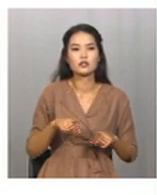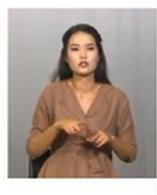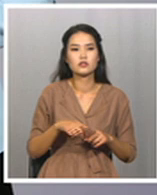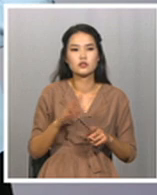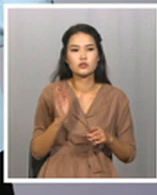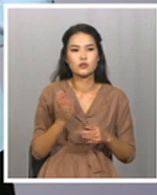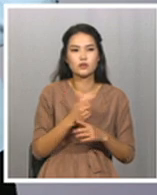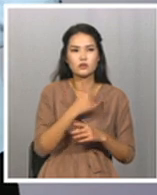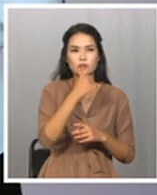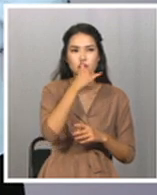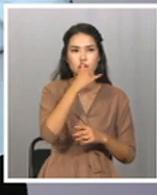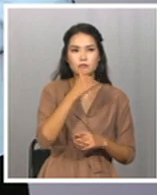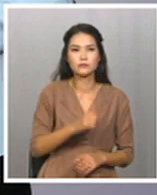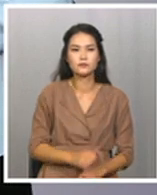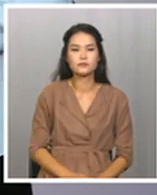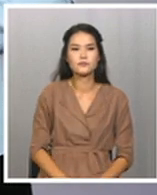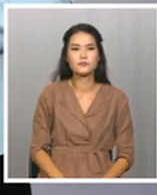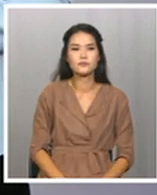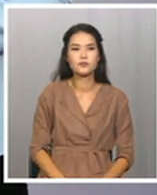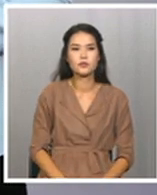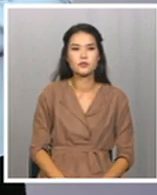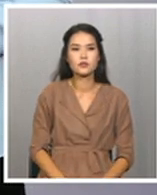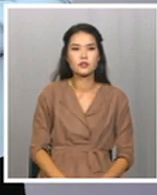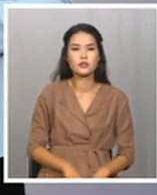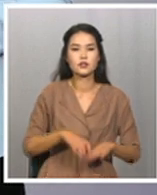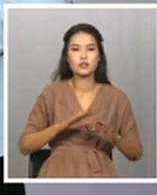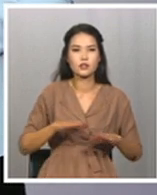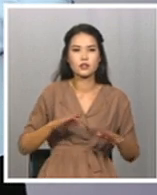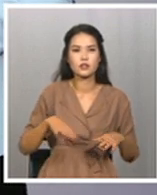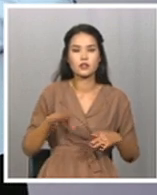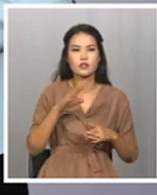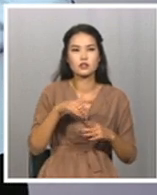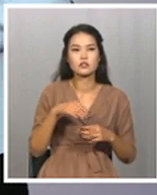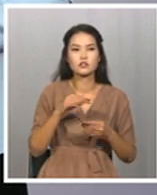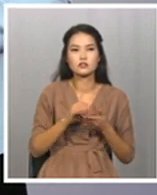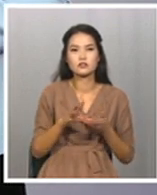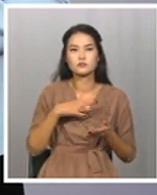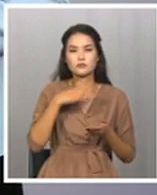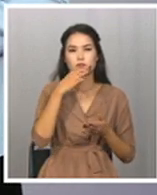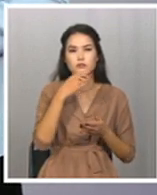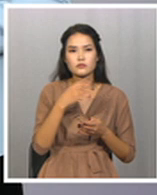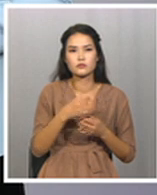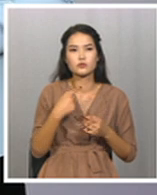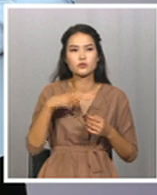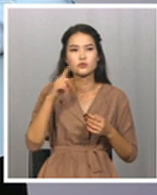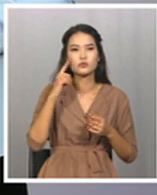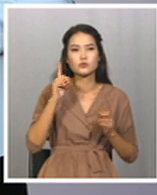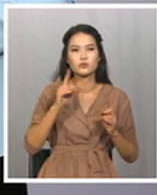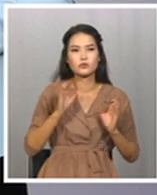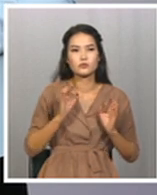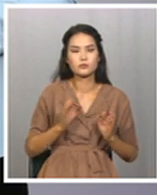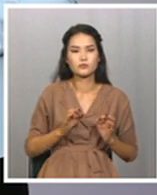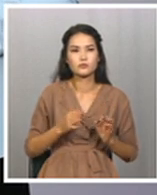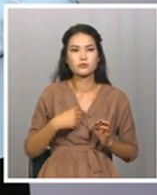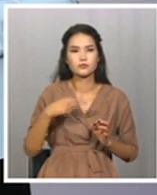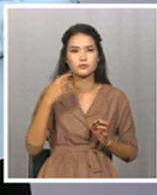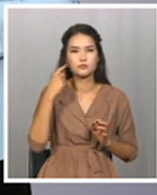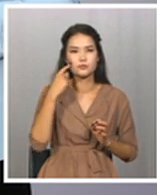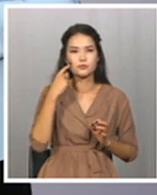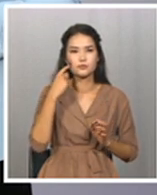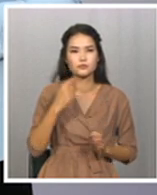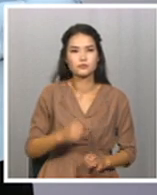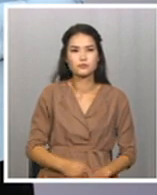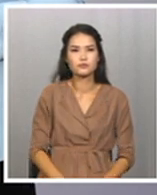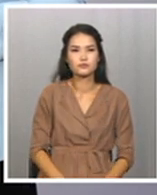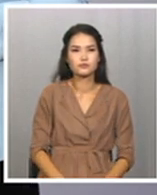жойылмайды. Оқушылар, сіздердің де жауаптарыңыз біздегі жауап үлгісіне сәйкес келеді деген